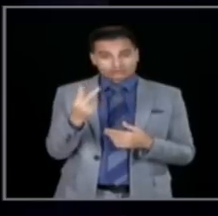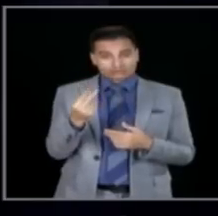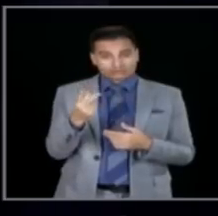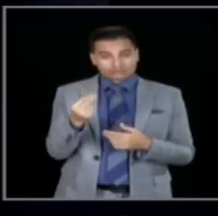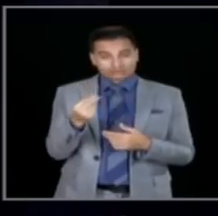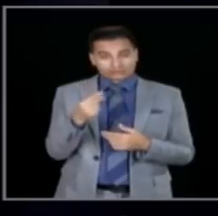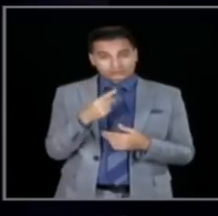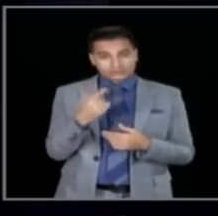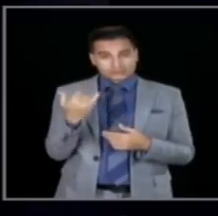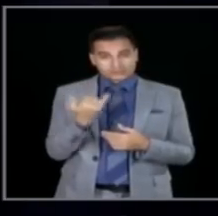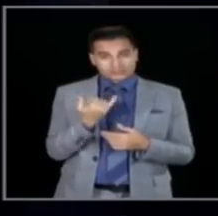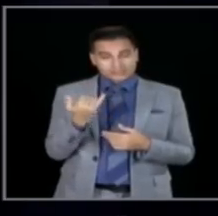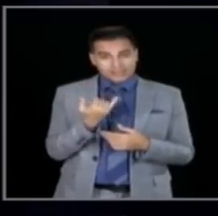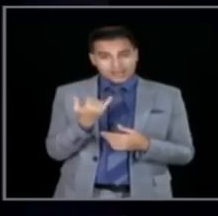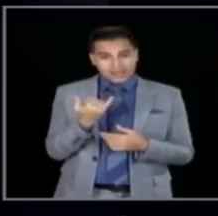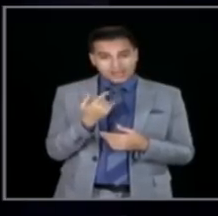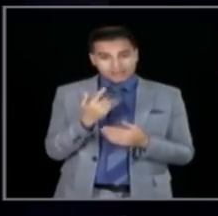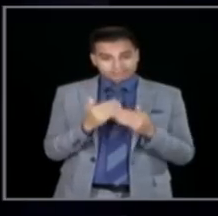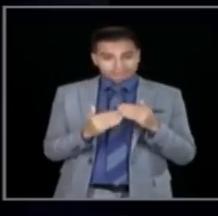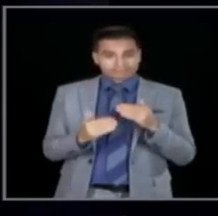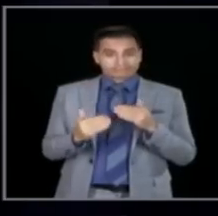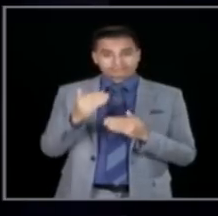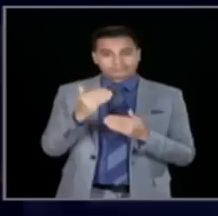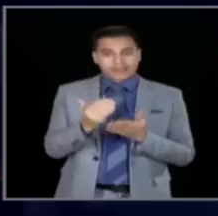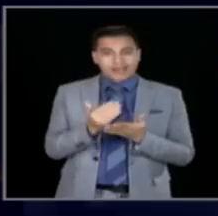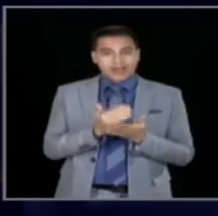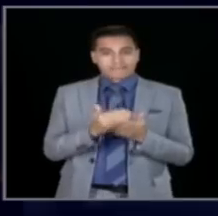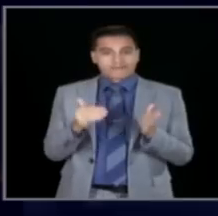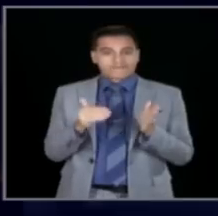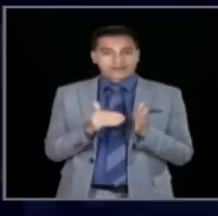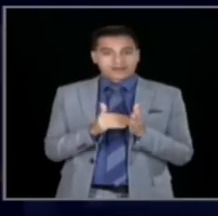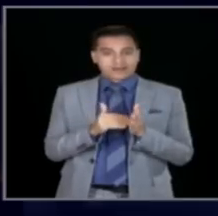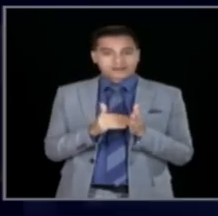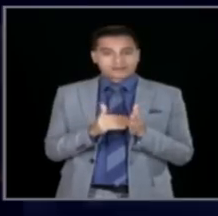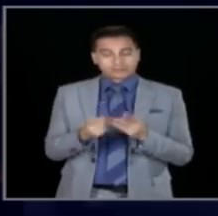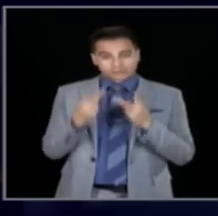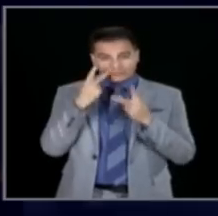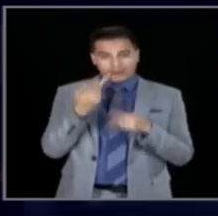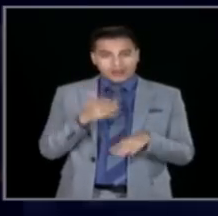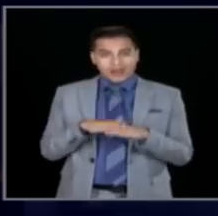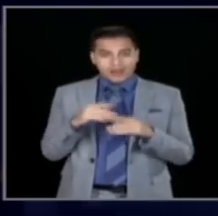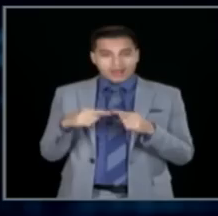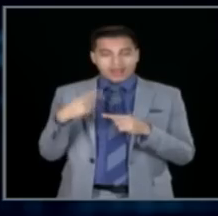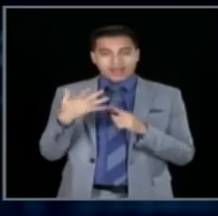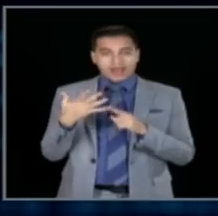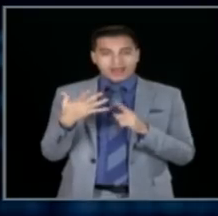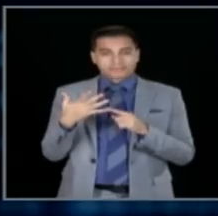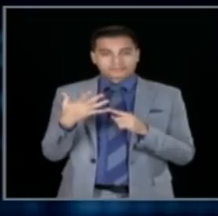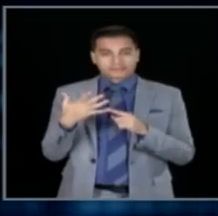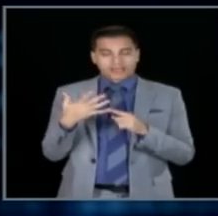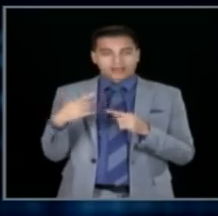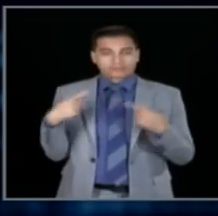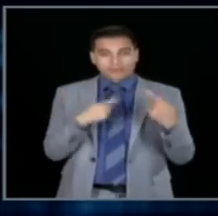95 و25 120 تسهل المأمورية قبل الفقرة الأخيرة. ودلوقتي مع الفقرة الخامسة، فقرة ضربات الجزاء.